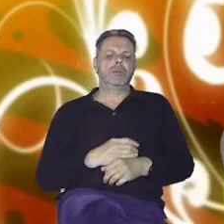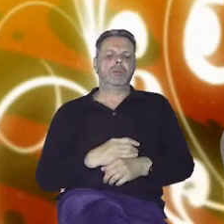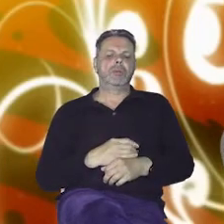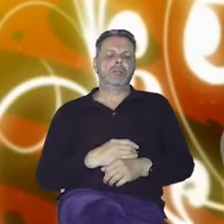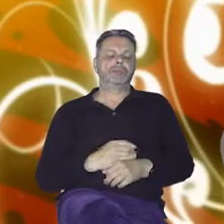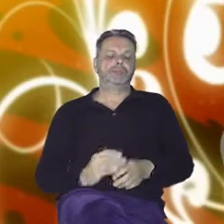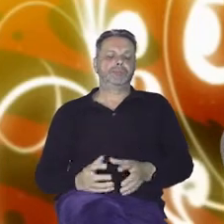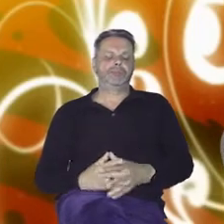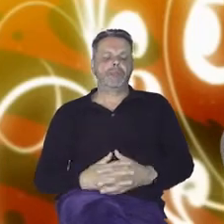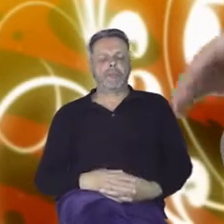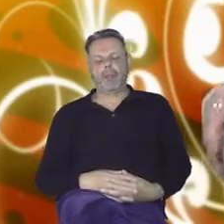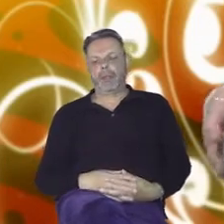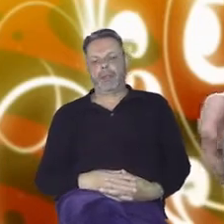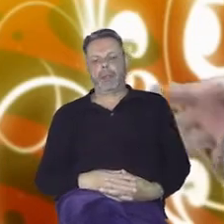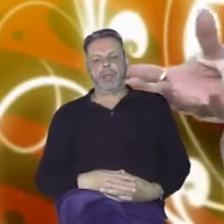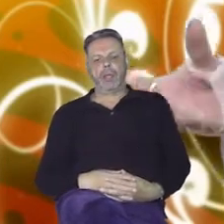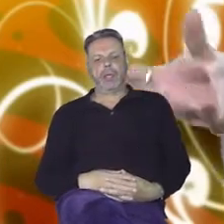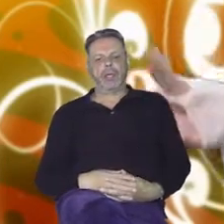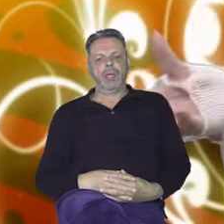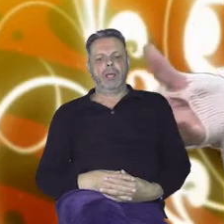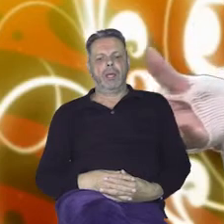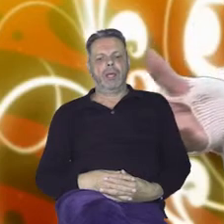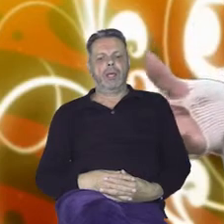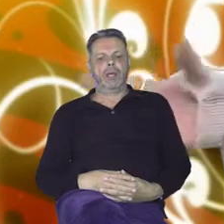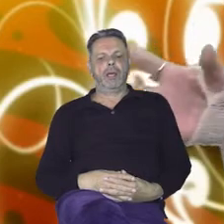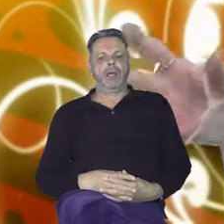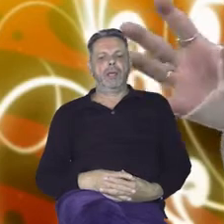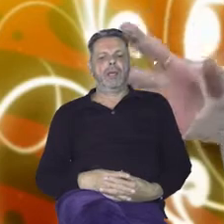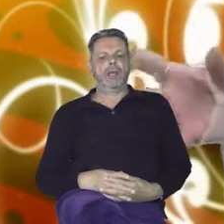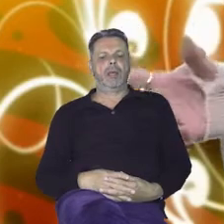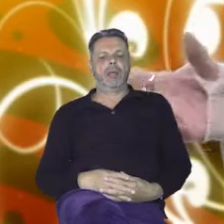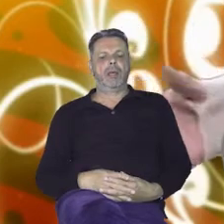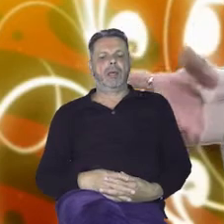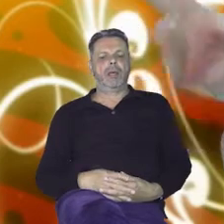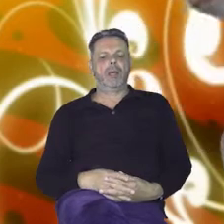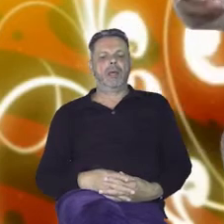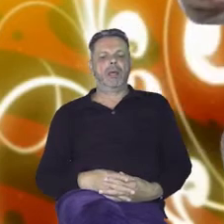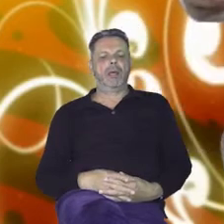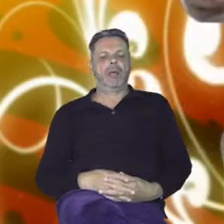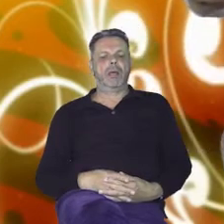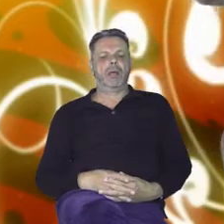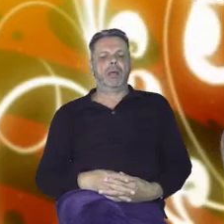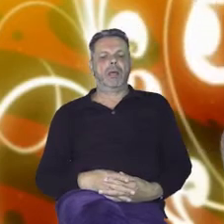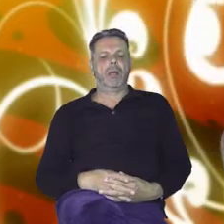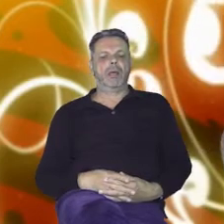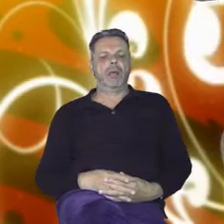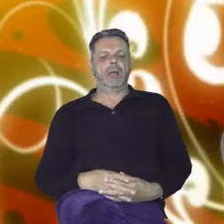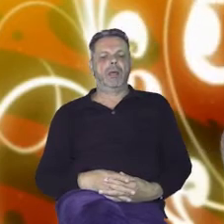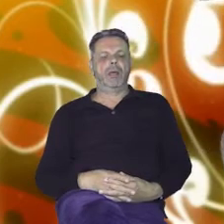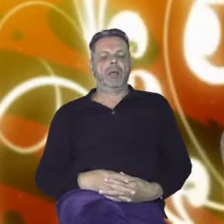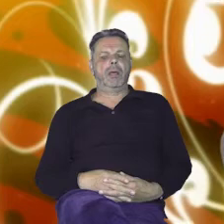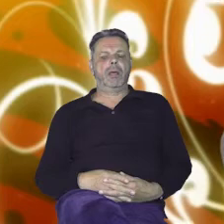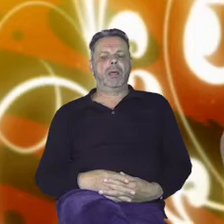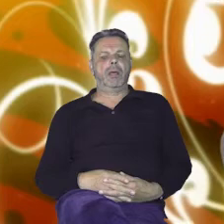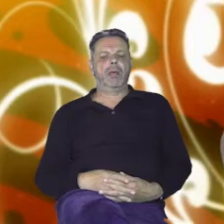takvoj situaciji, ali vjerujte mi, to je grozno. I to moramo razumjeti. Kako god izgledalo, je li tako? Sa mnom